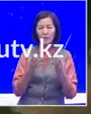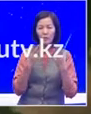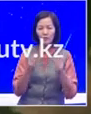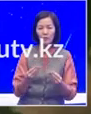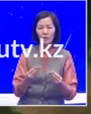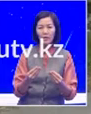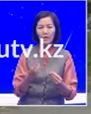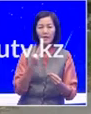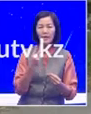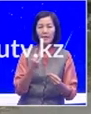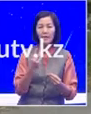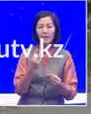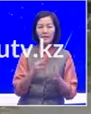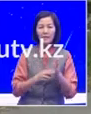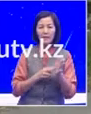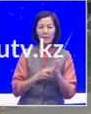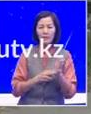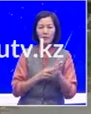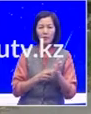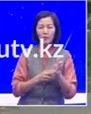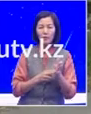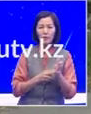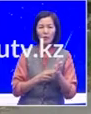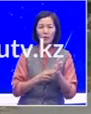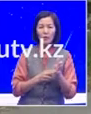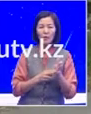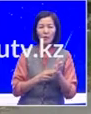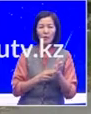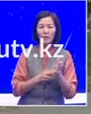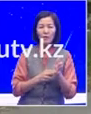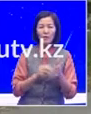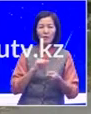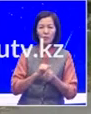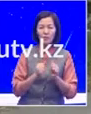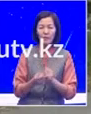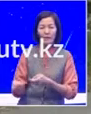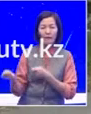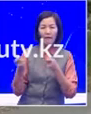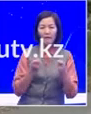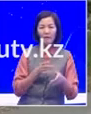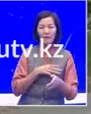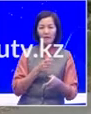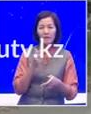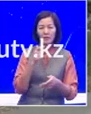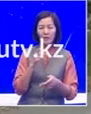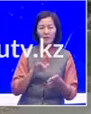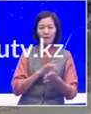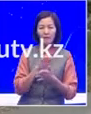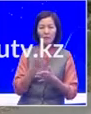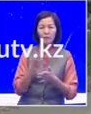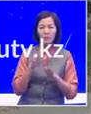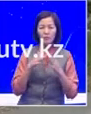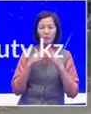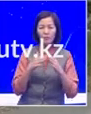бізде екі теміржол тұйығы жұмыс істеп отыр көмір әкелумен. Сондай-ақ Жаркент қаласында 3 көмір